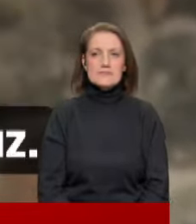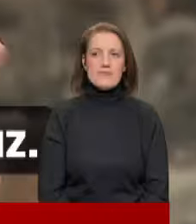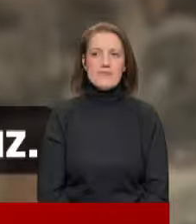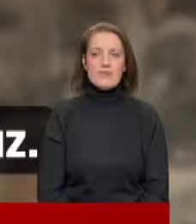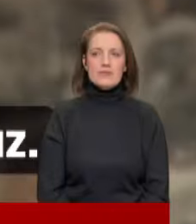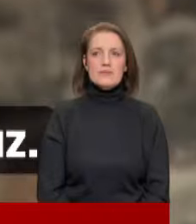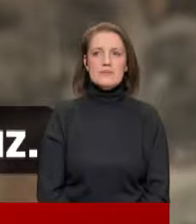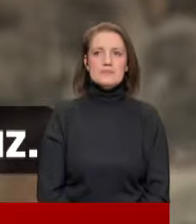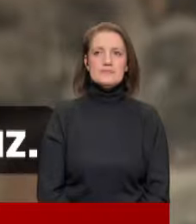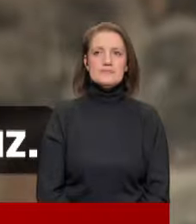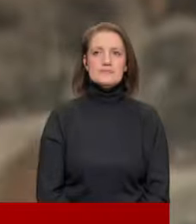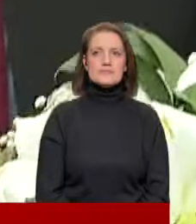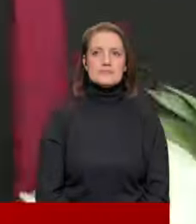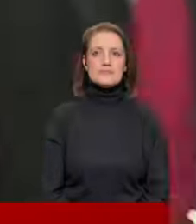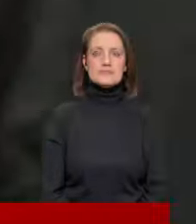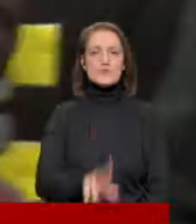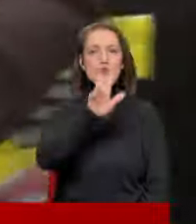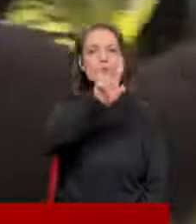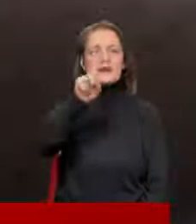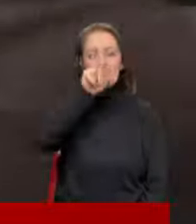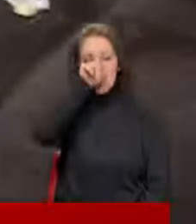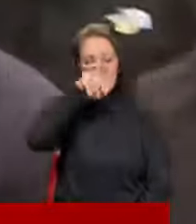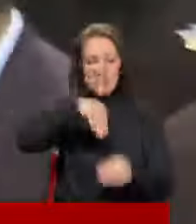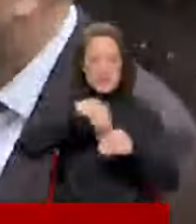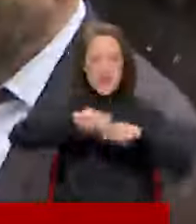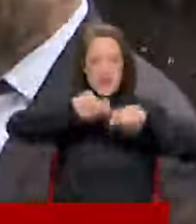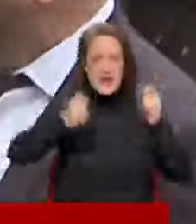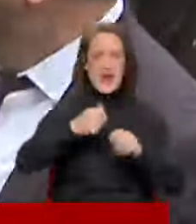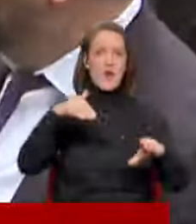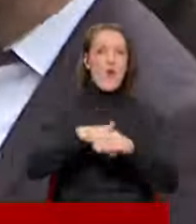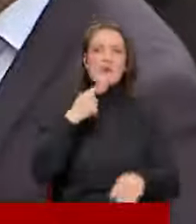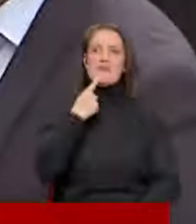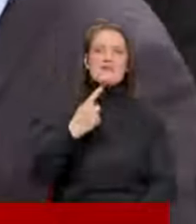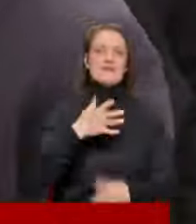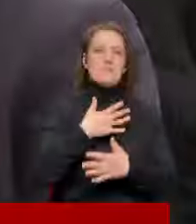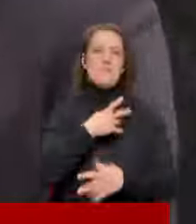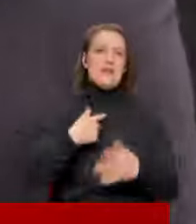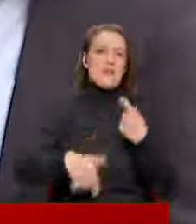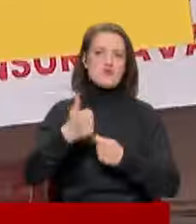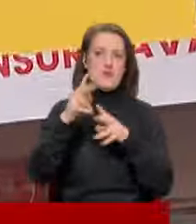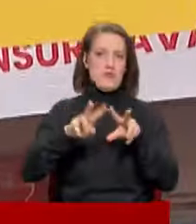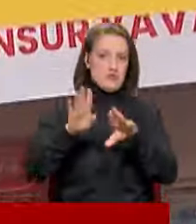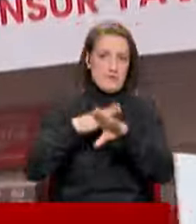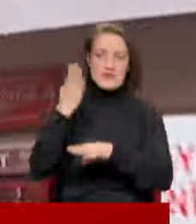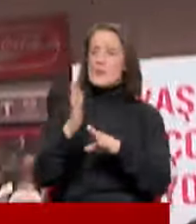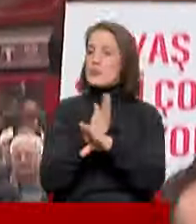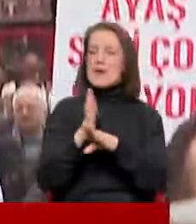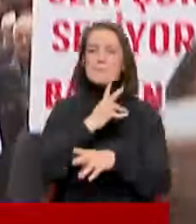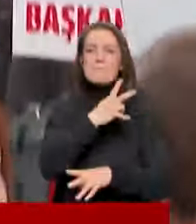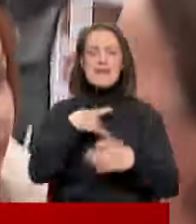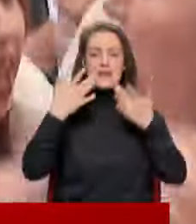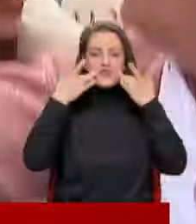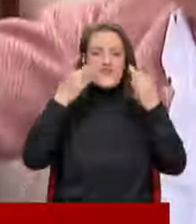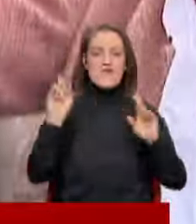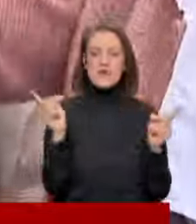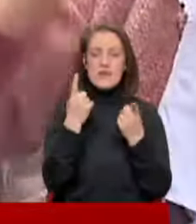siyaset çöplüğüne gömülü 31 Mart için rekor oy vurgusu yaptı Ankara Büyükşehir Belediye Başkanı Mansur Yavaş Çünkü belediyeyi şeffaf